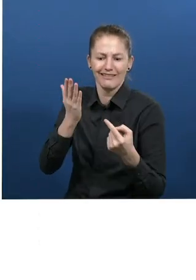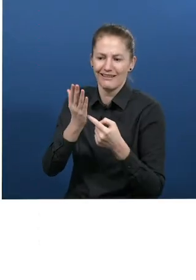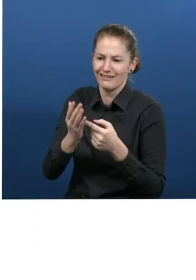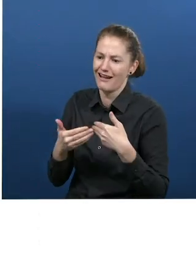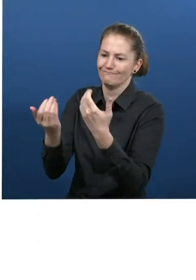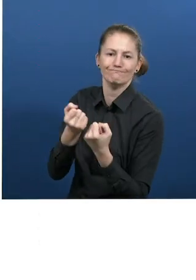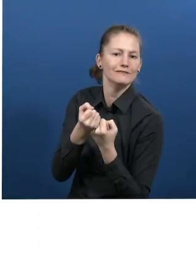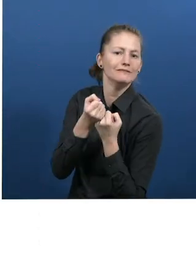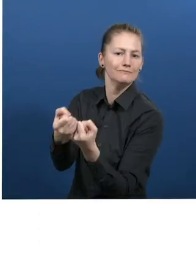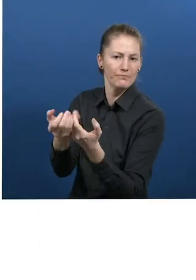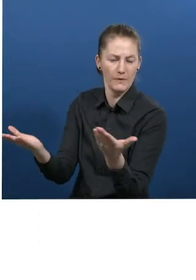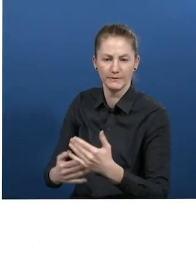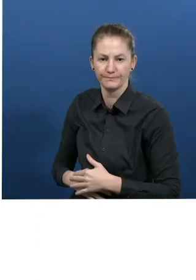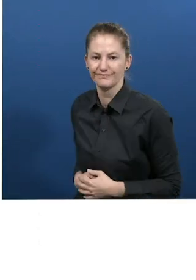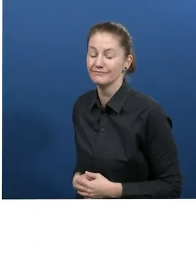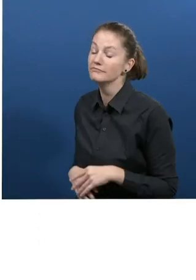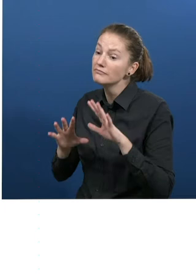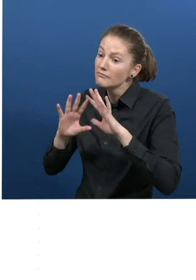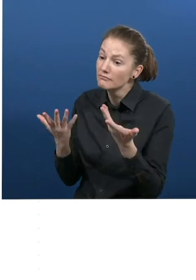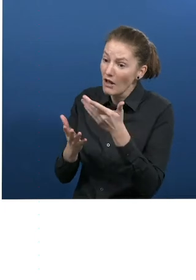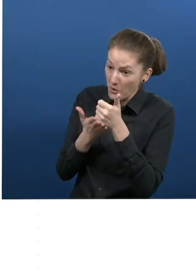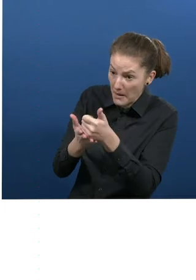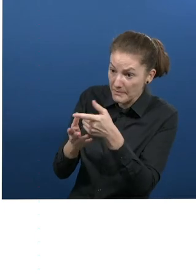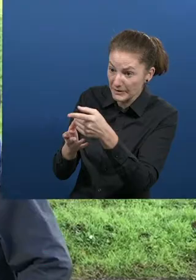the solution help you?